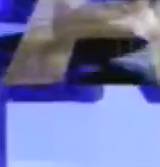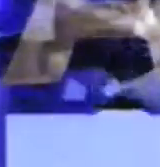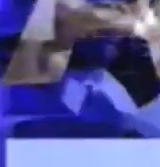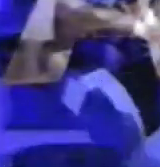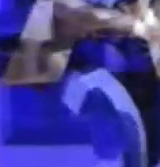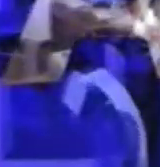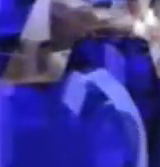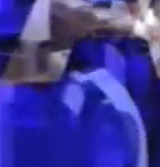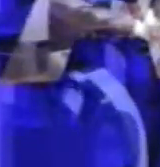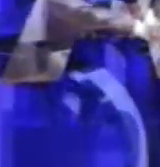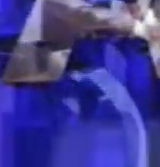Дякую за